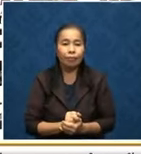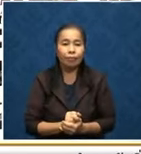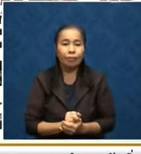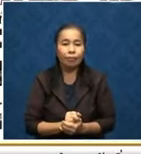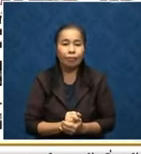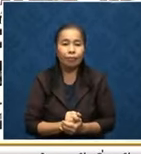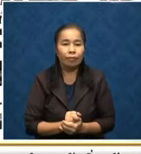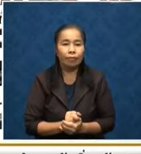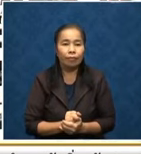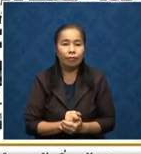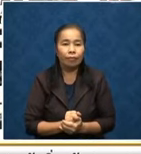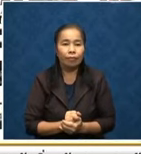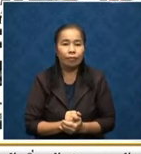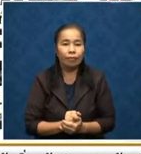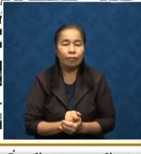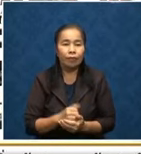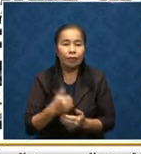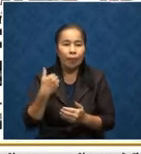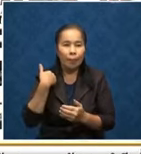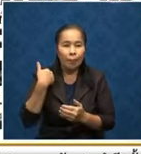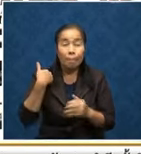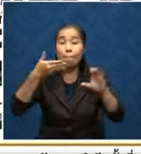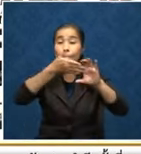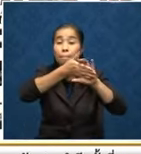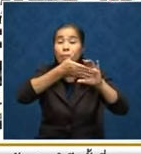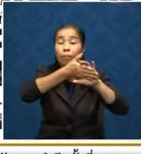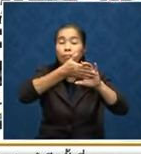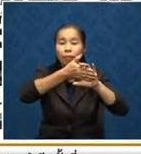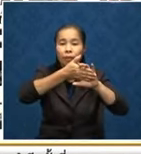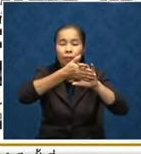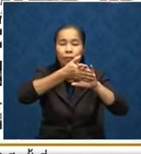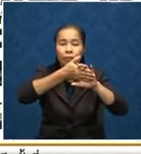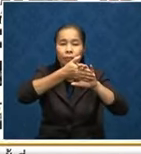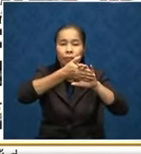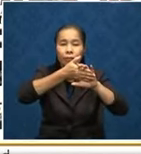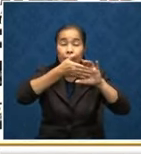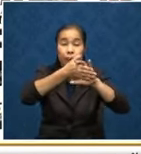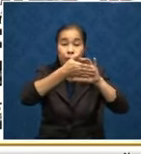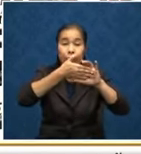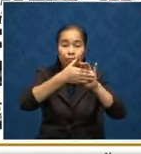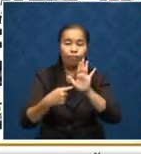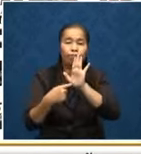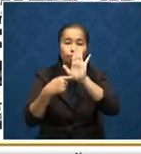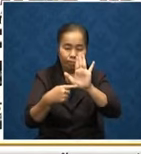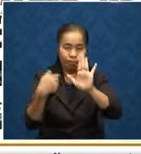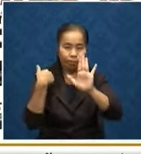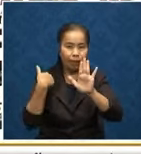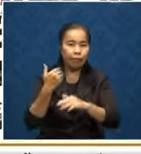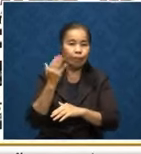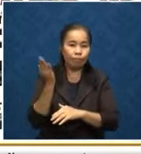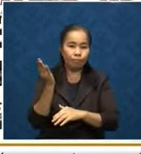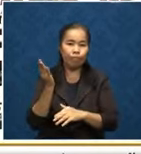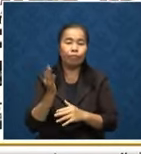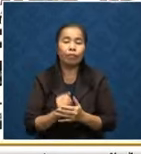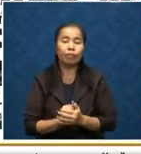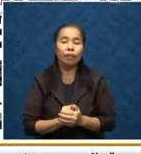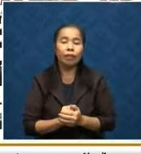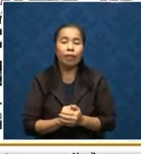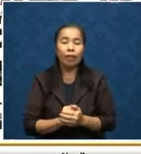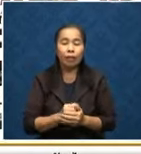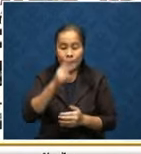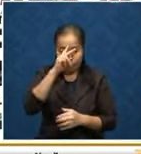รบกวนฝ่ายโสดได้เตรียมสไลด์ประกอบการนำเสนอซึ่งผมจะรบกวนเวลาประชุมไม่นานนะครับนำเรียนท่านประธานสภาผู้แทนราษฎรที่เคาร